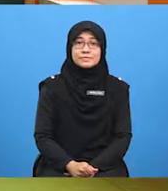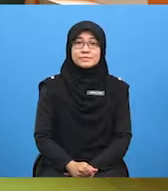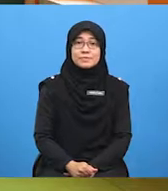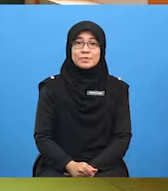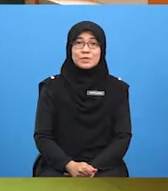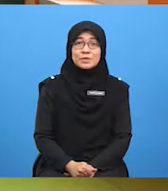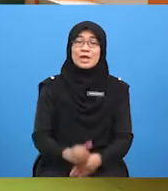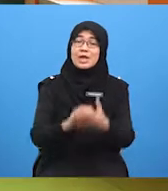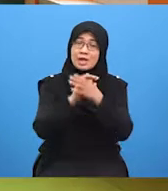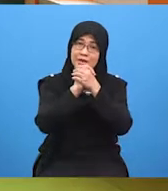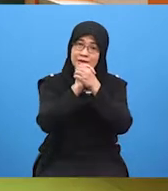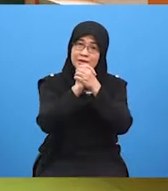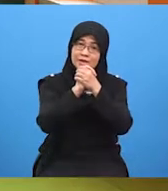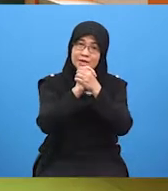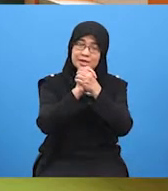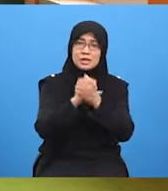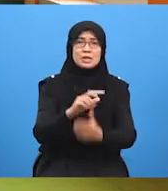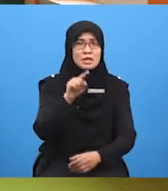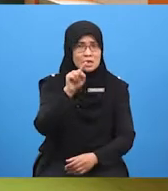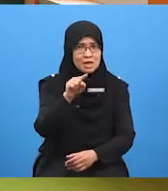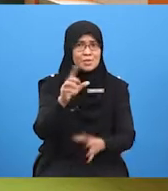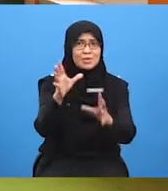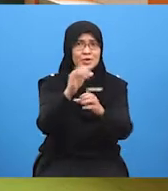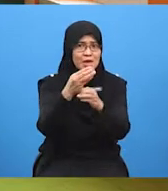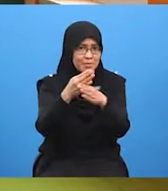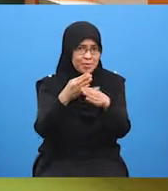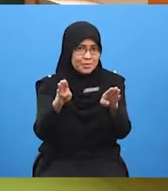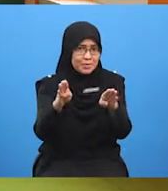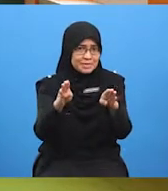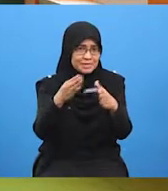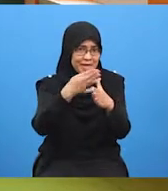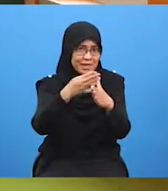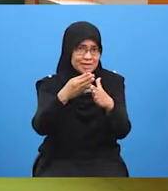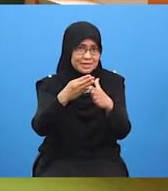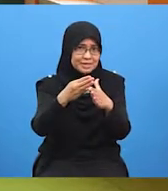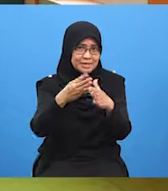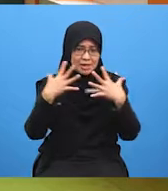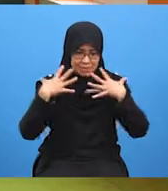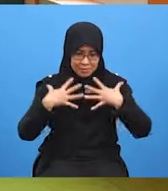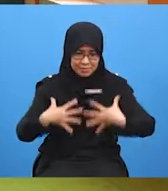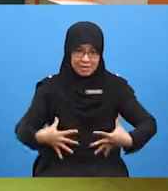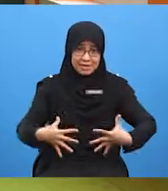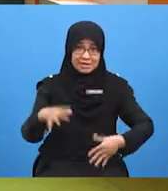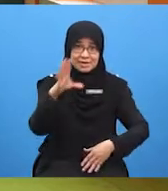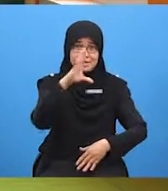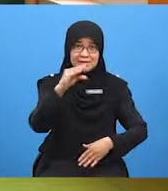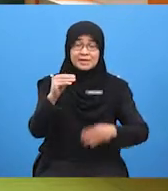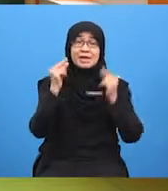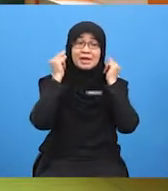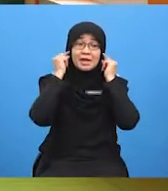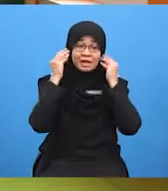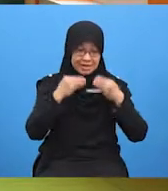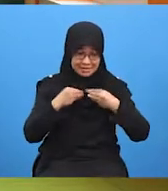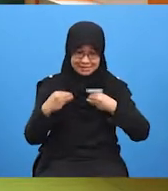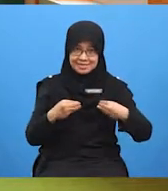Tahniah murid-murid, nampaknya kamu dapat membezakan antara pakaian dan aksesori dengan baik.